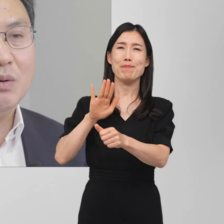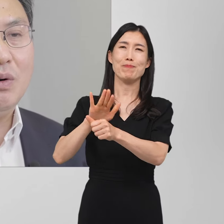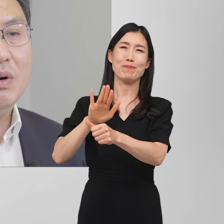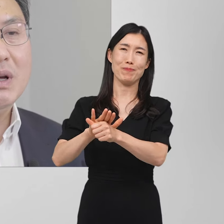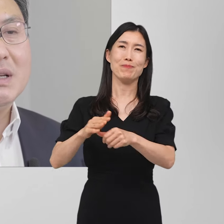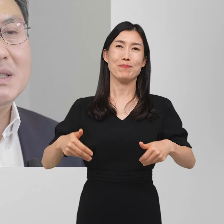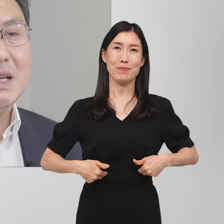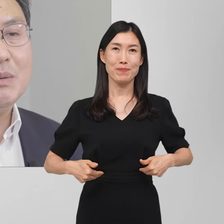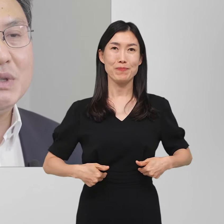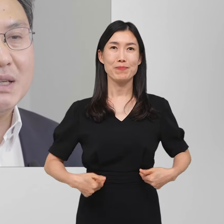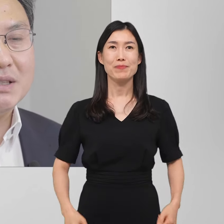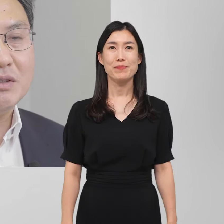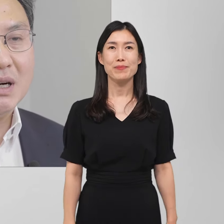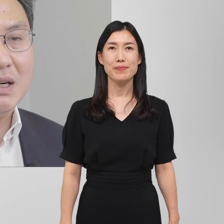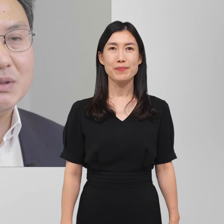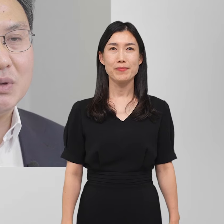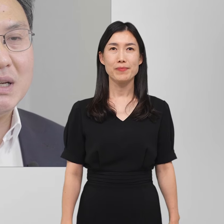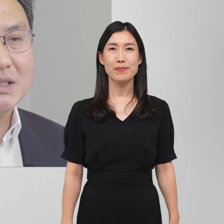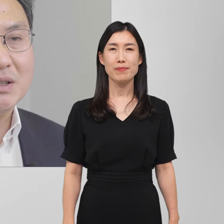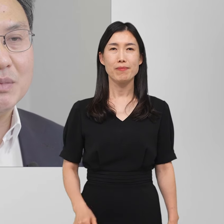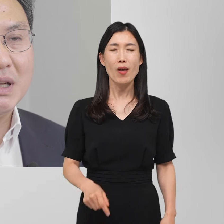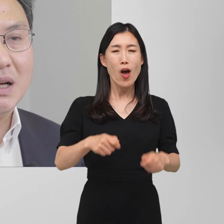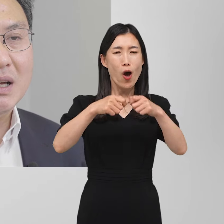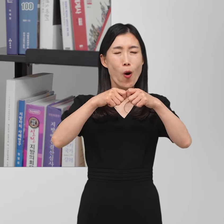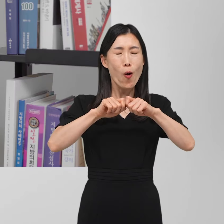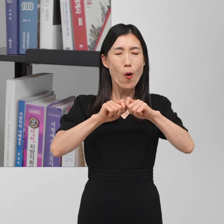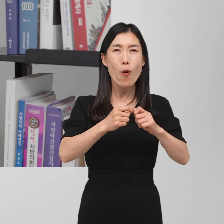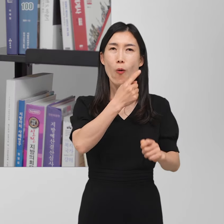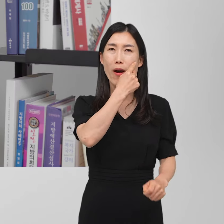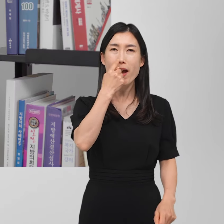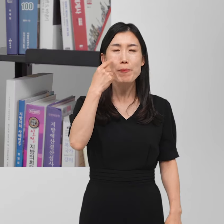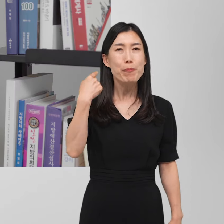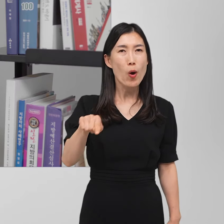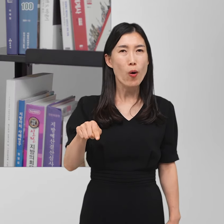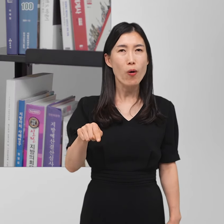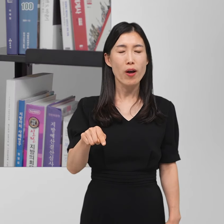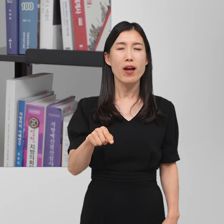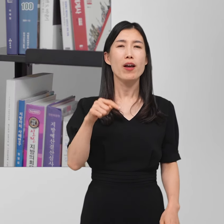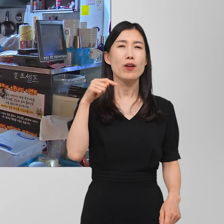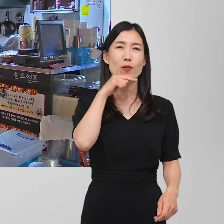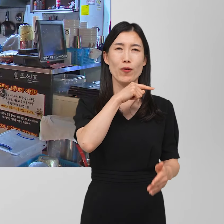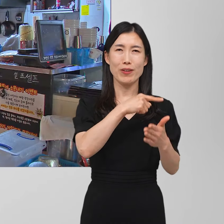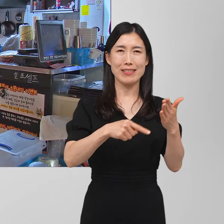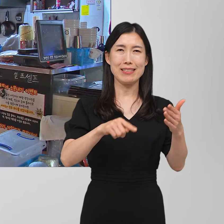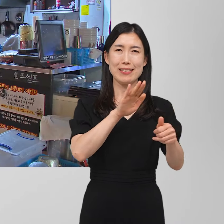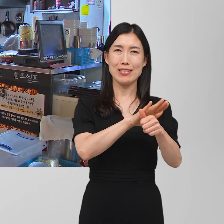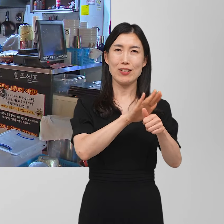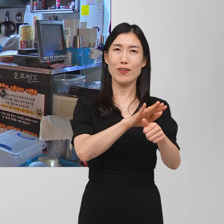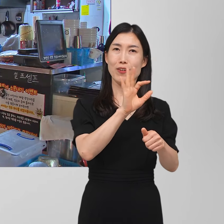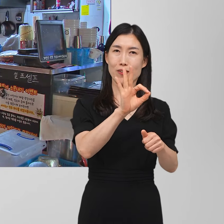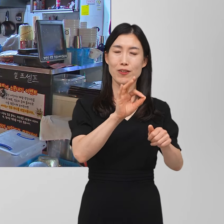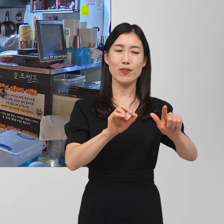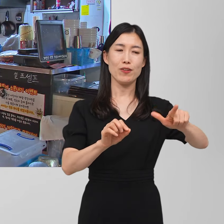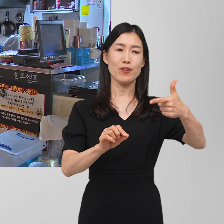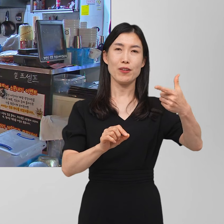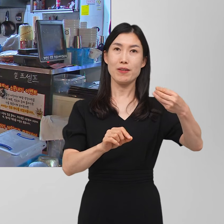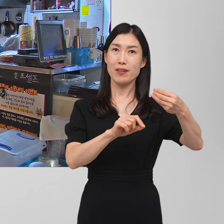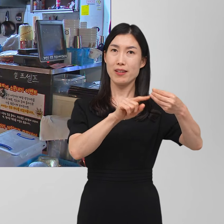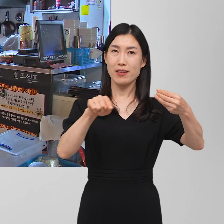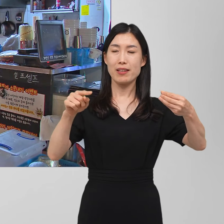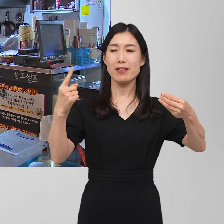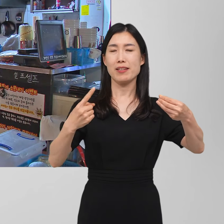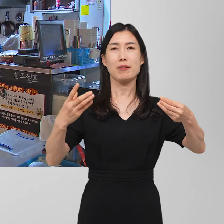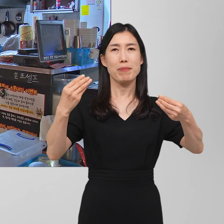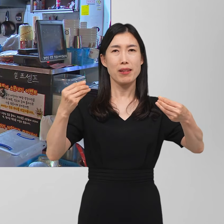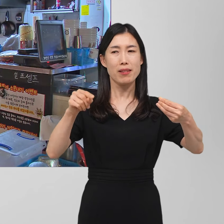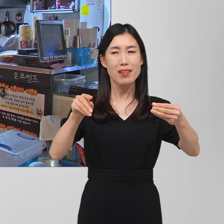지원을 하고 재기 및 자생력 강화 지원을 할 예정입니다. 좀 더 구체적으로 말씀드리면 손실보전금은 최대